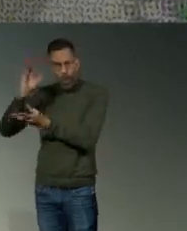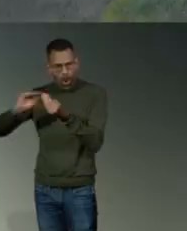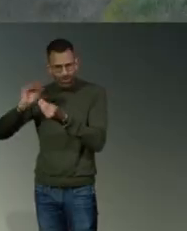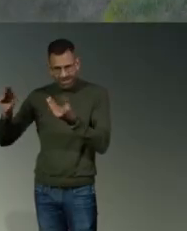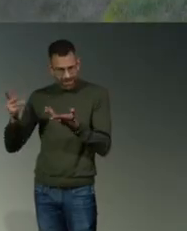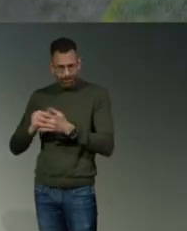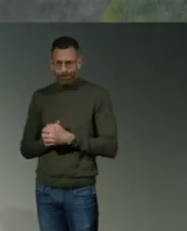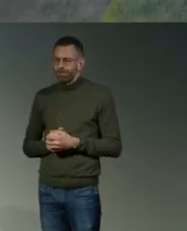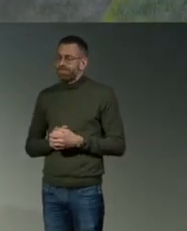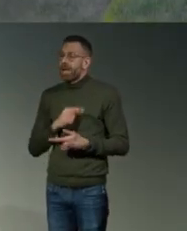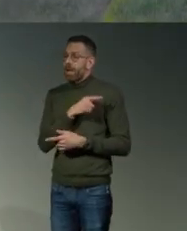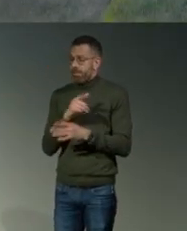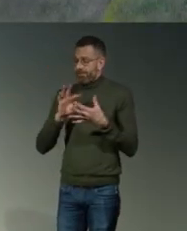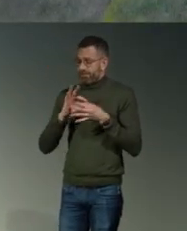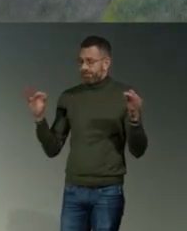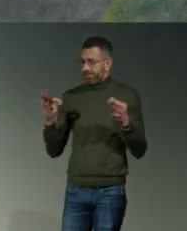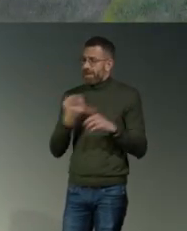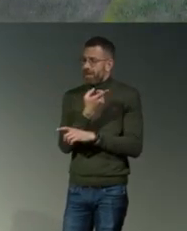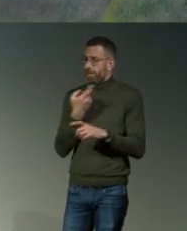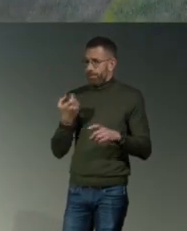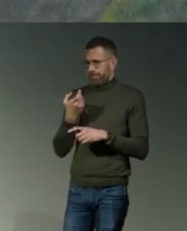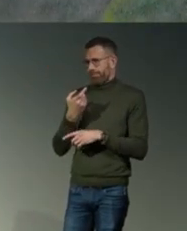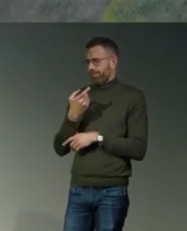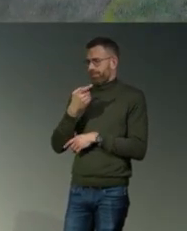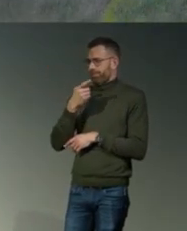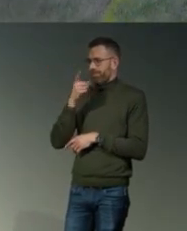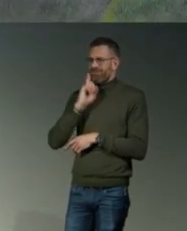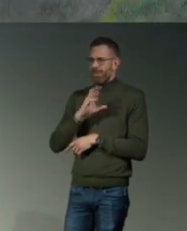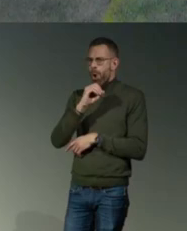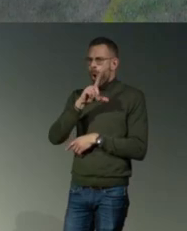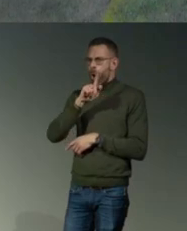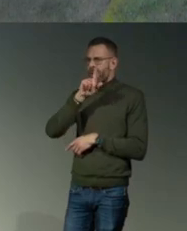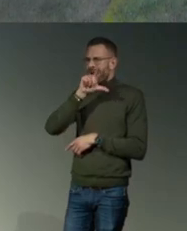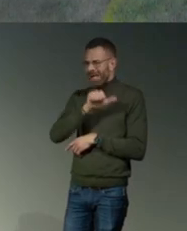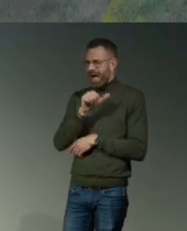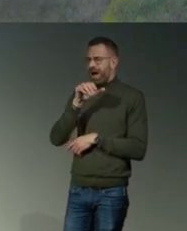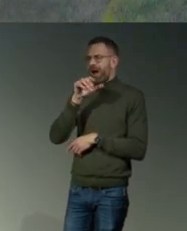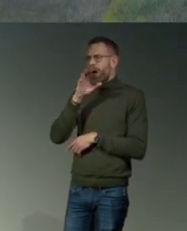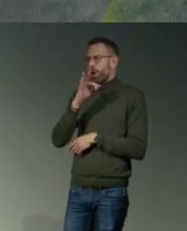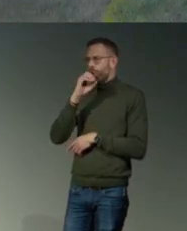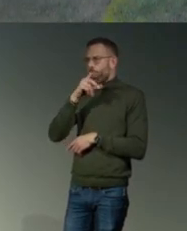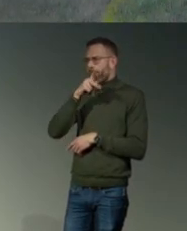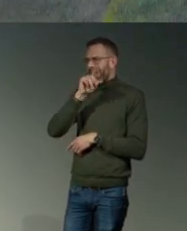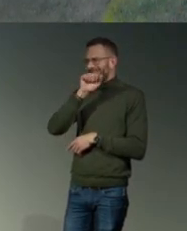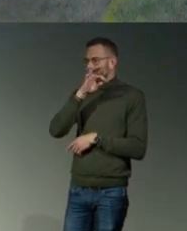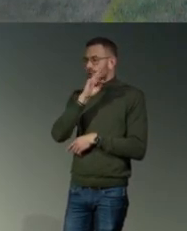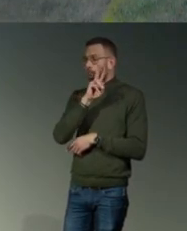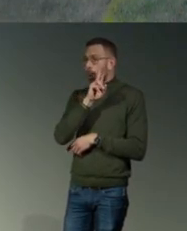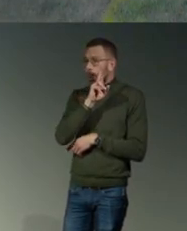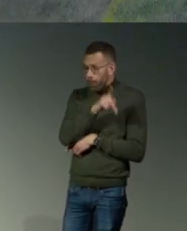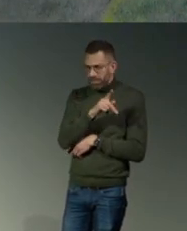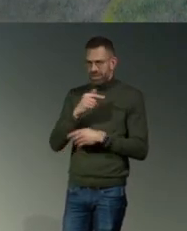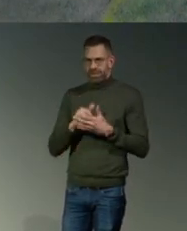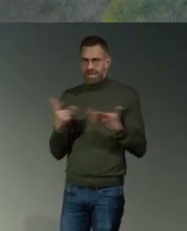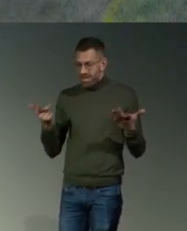Alors c'est une citation de Olga Tokarczuk, je ne suis pas sûre de bien prononcer son nom, désolée. Confectionner des chaussures, des canapés,